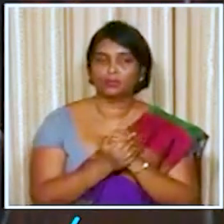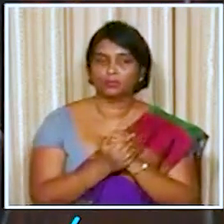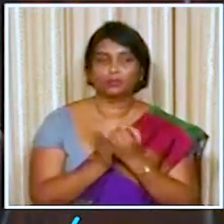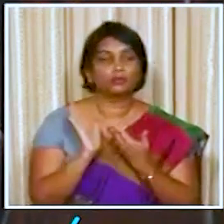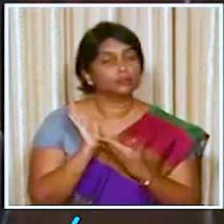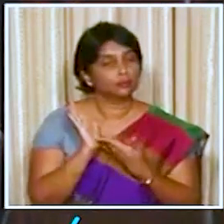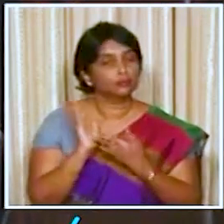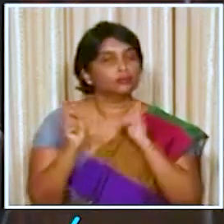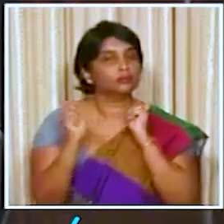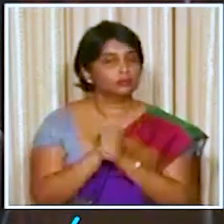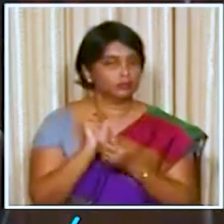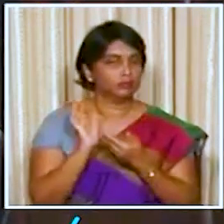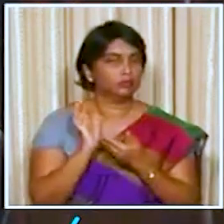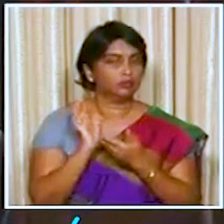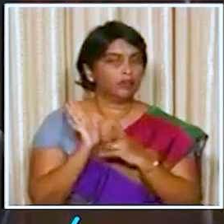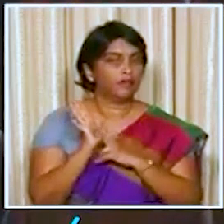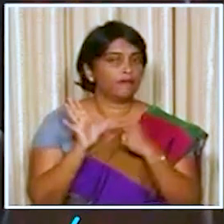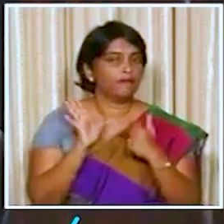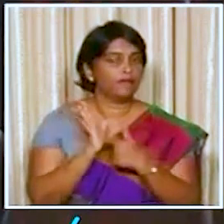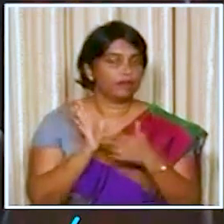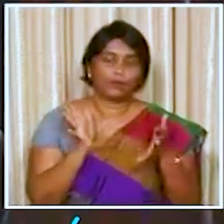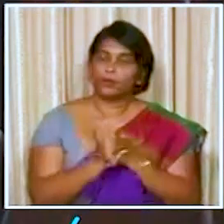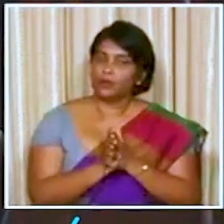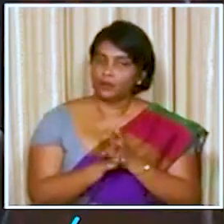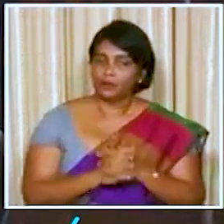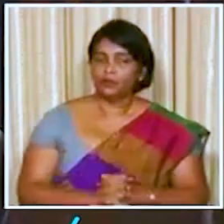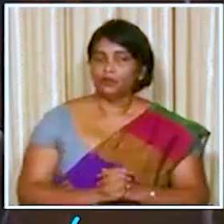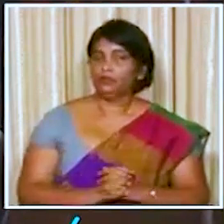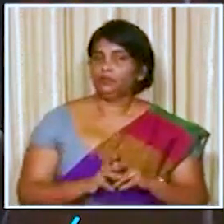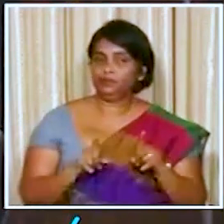මේ සංශෝධනය අනුව පැඩ්බද්දට යටත් කරනවා.